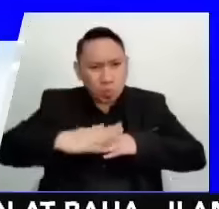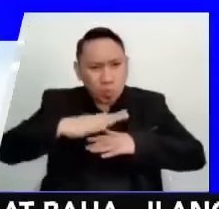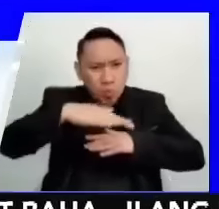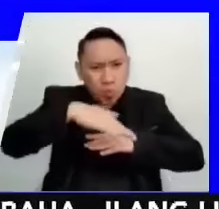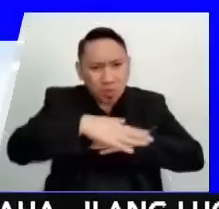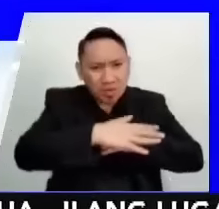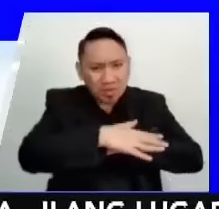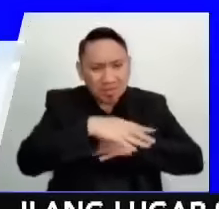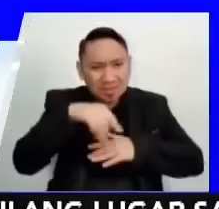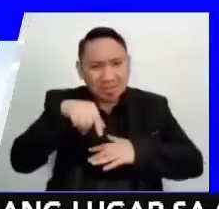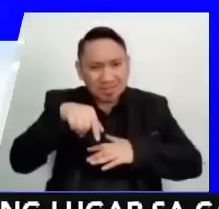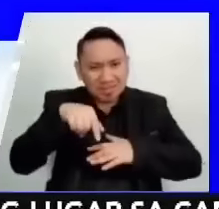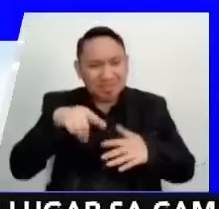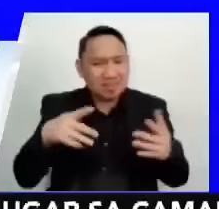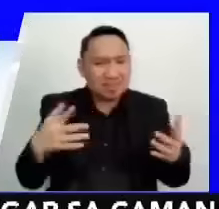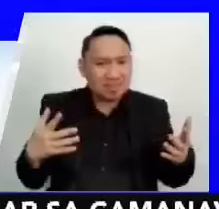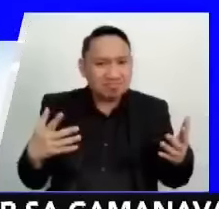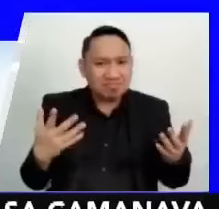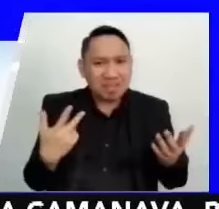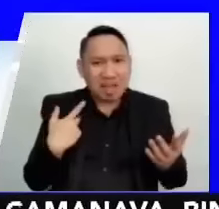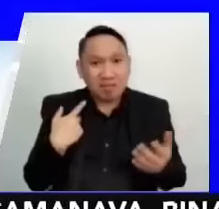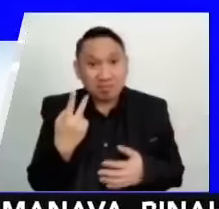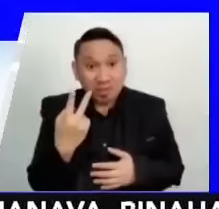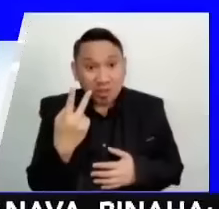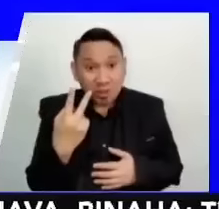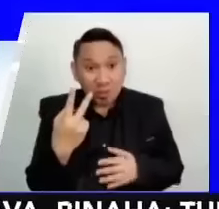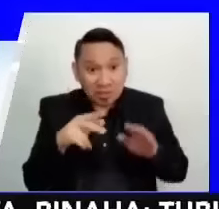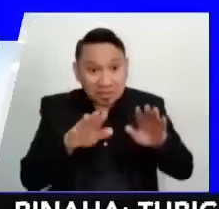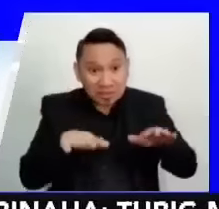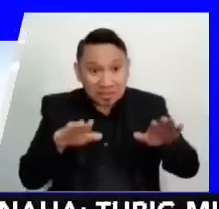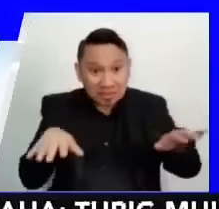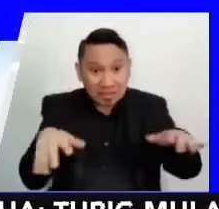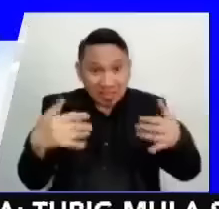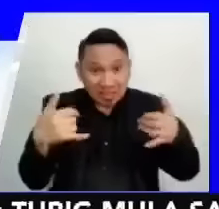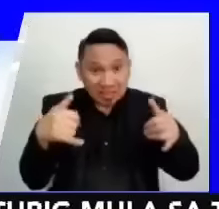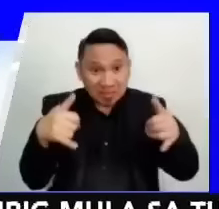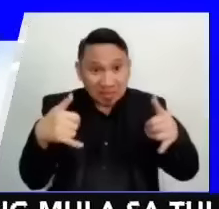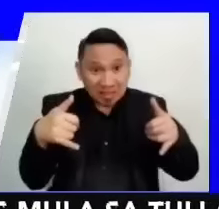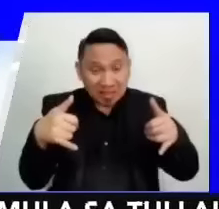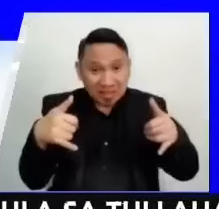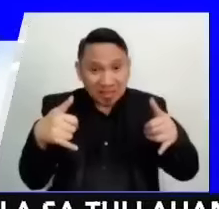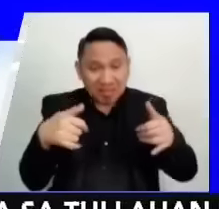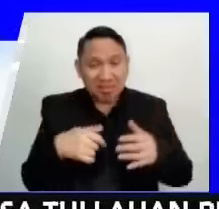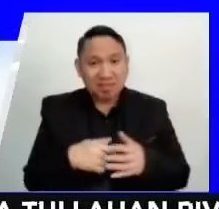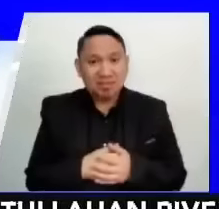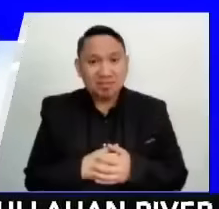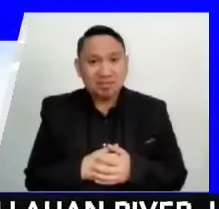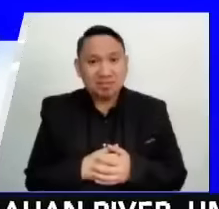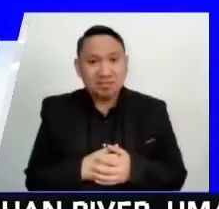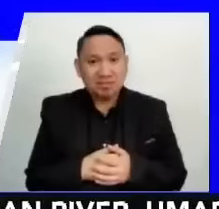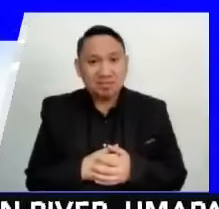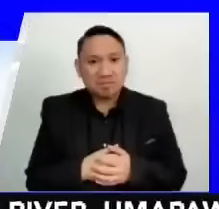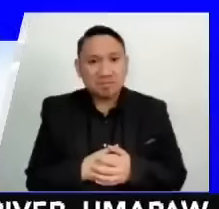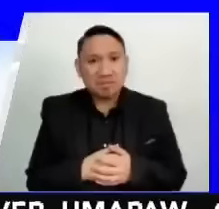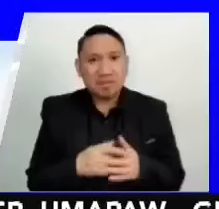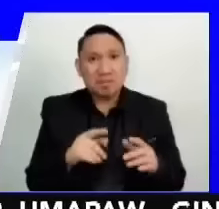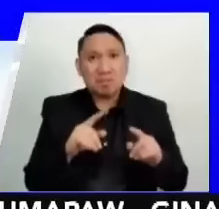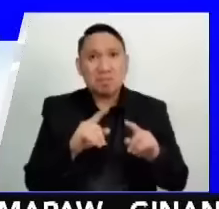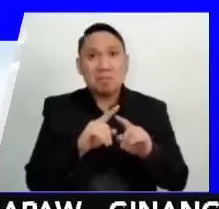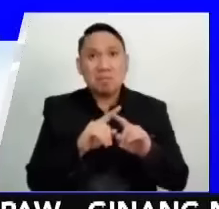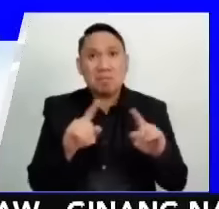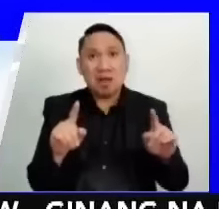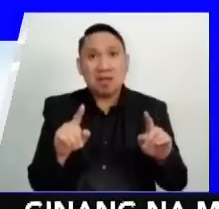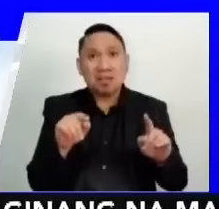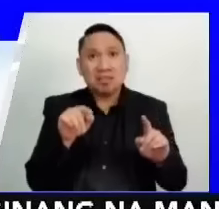At meron na nga dalawang bata na naglalaro dito sa at lumubog sa baha. Pero kung tutuusin, mas malala pa yung sitwasyon sa kabilang